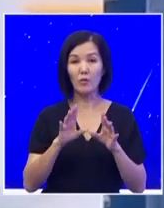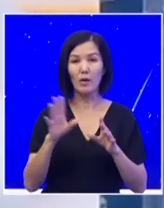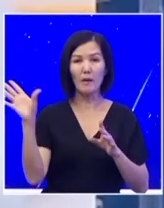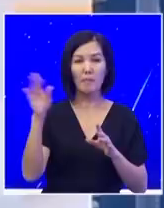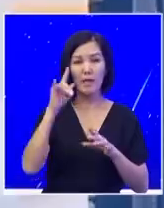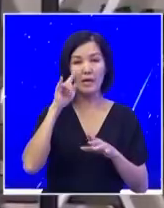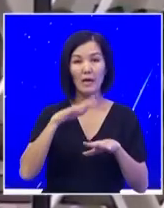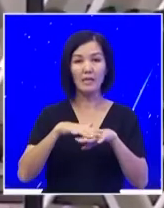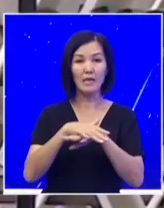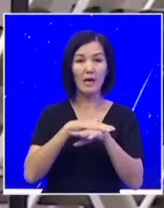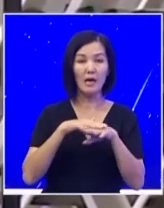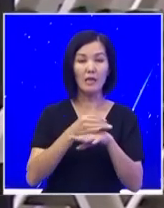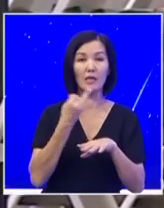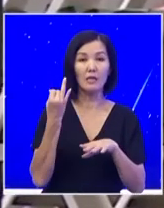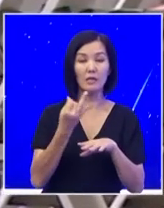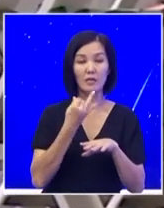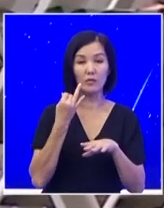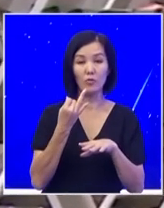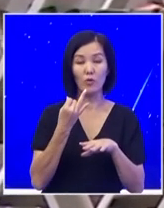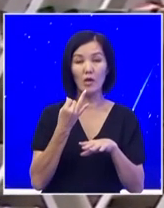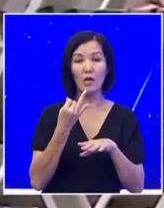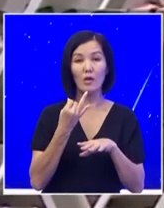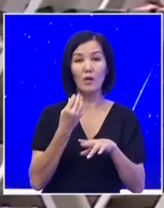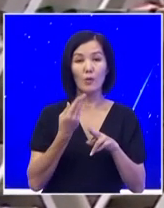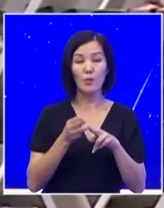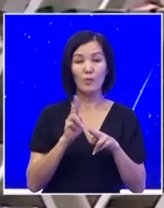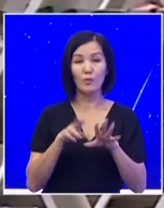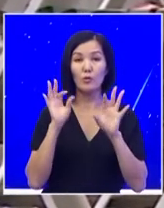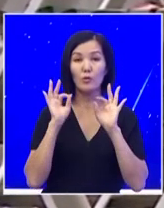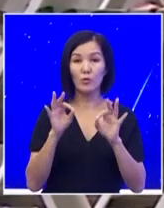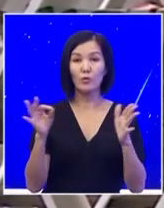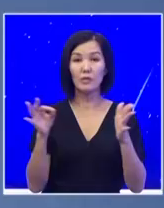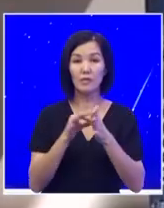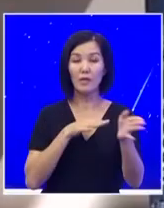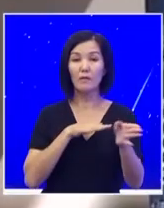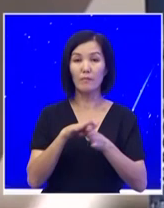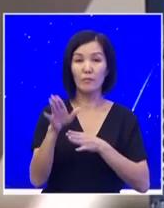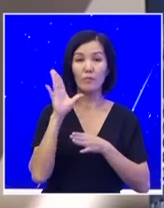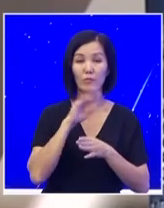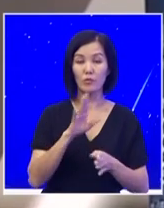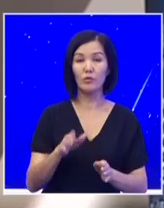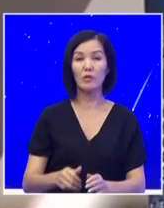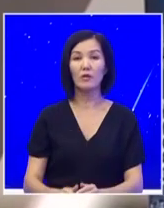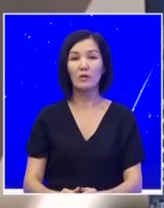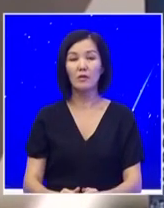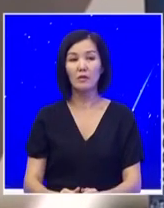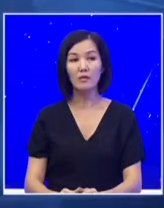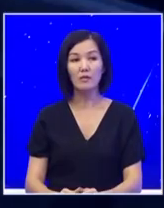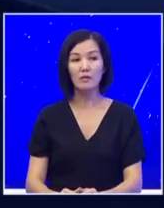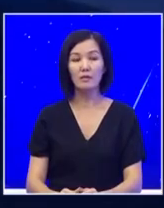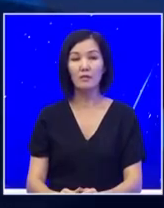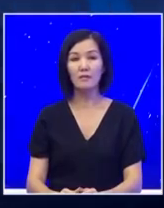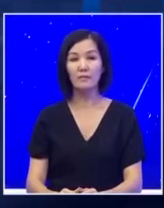қазақ баласы қызыға оқуына жол ашалсақ, біздің мақсатымыз орындалғаны, дейді жоба авторлары.